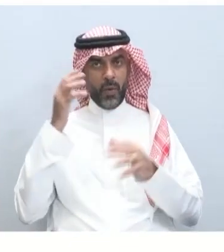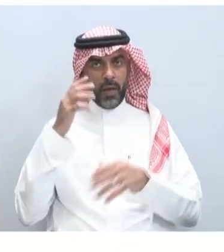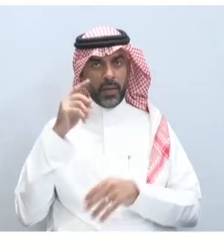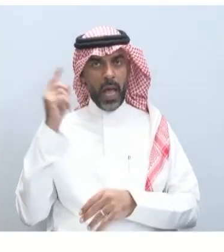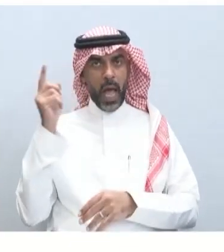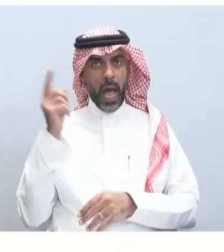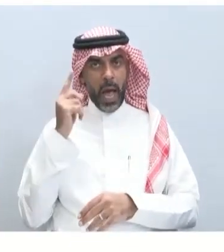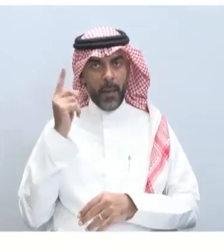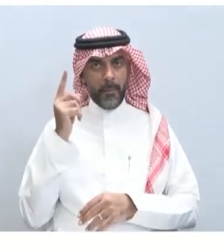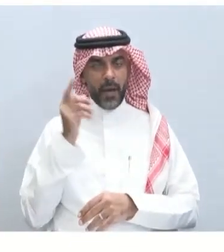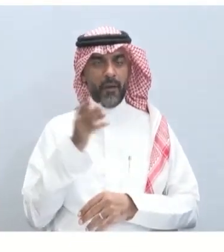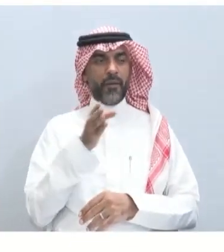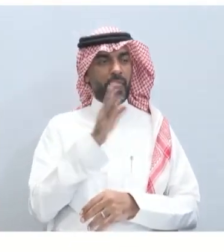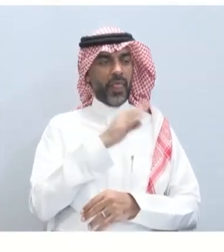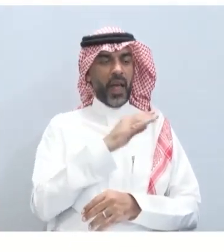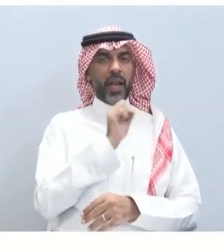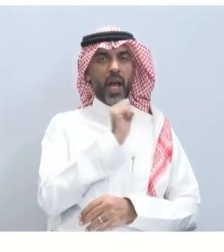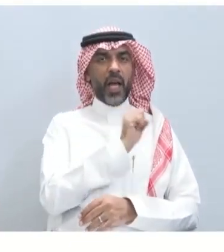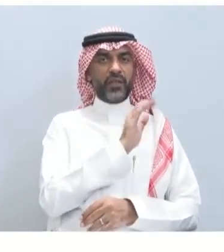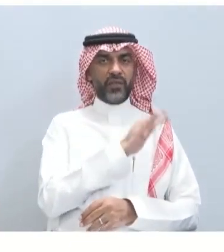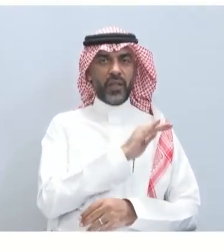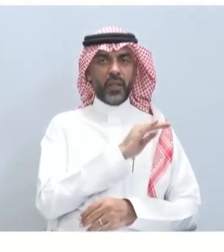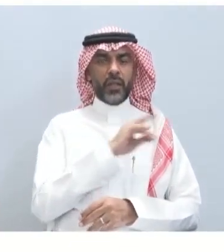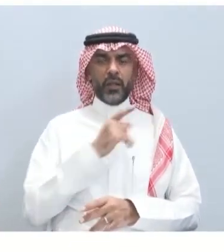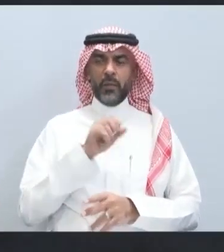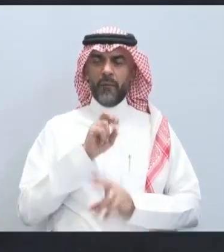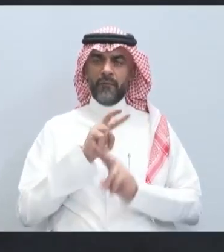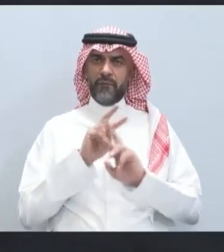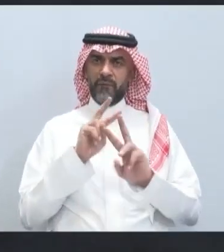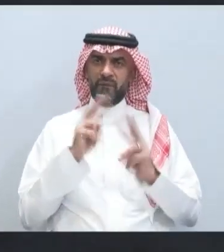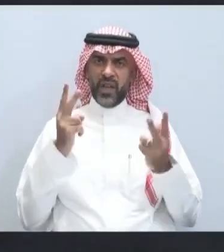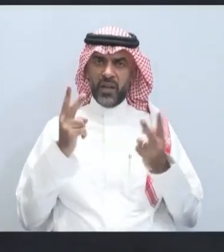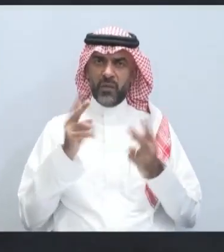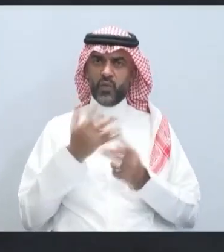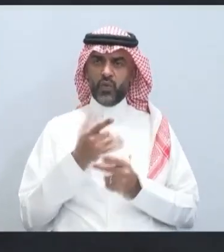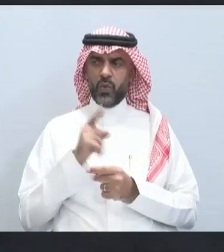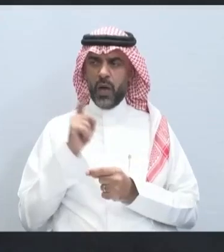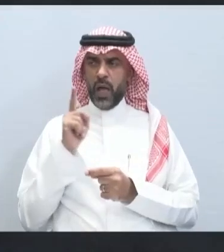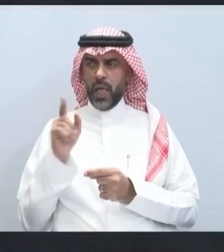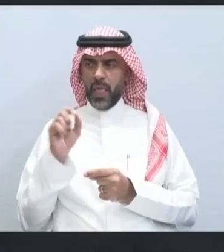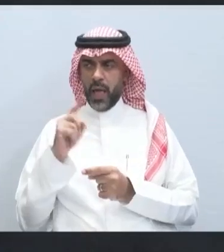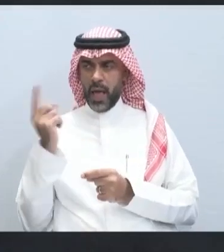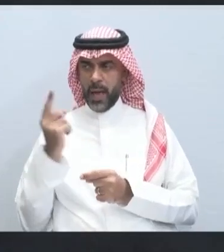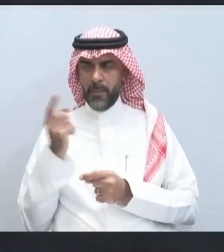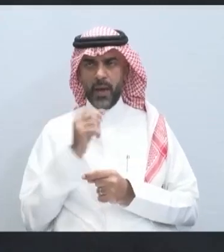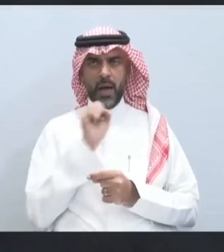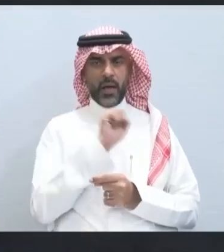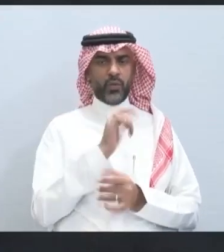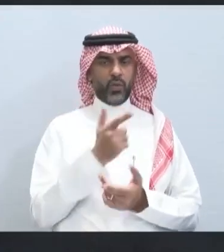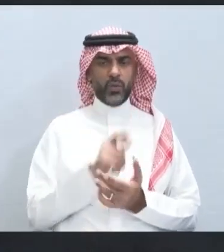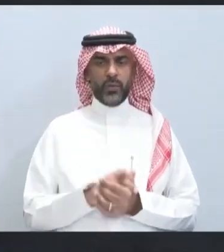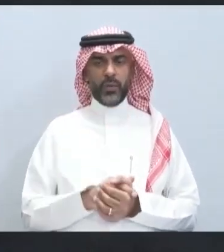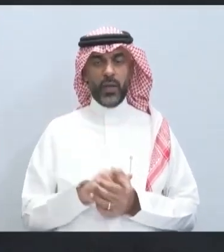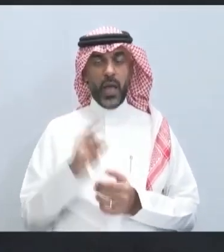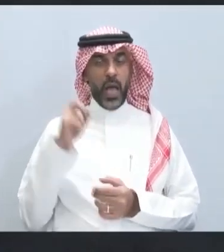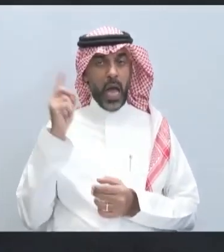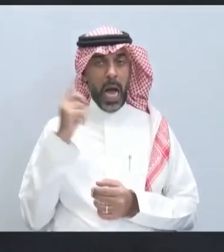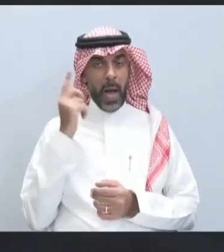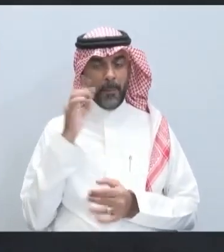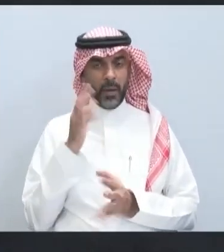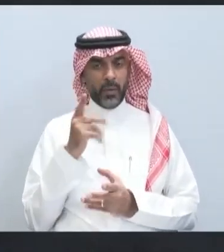اللين تساؤل بمفهوم قواعد المعلومات العامه ما الفرق بينهم قواعد المعلومات العامه